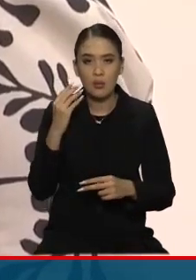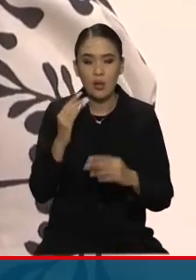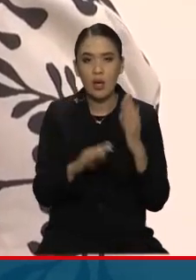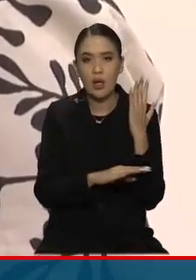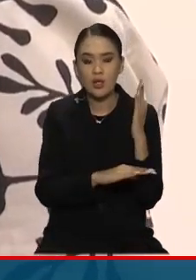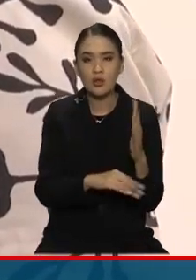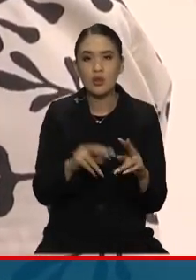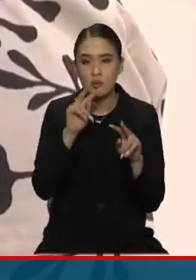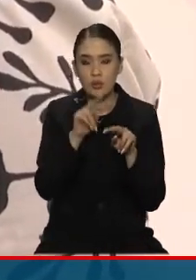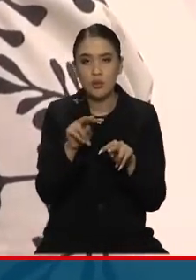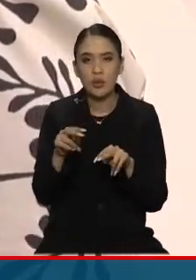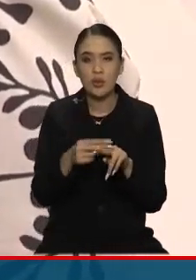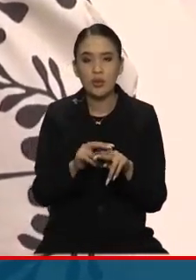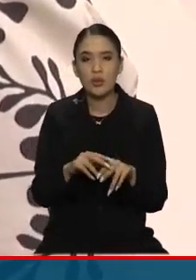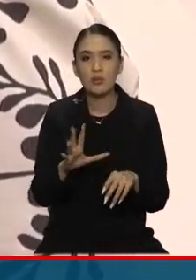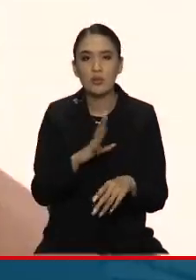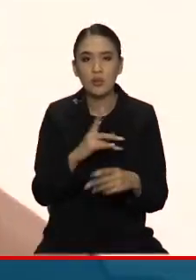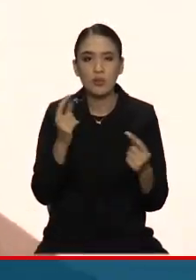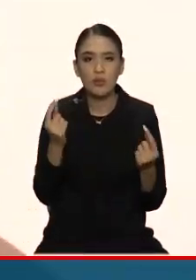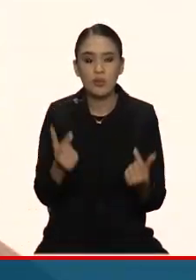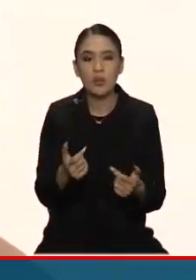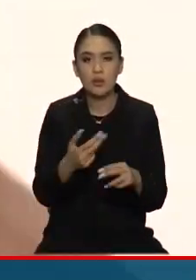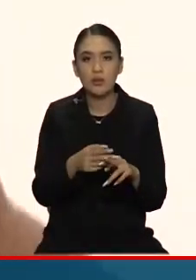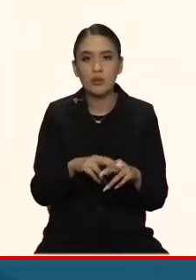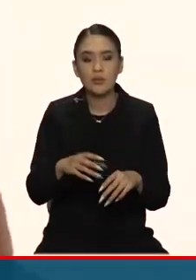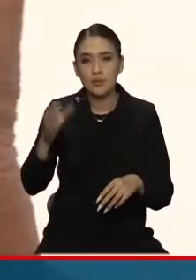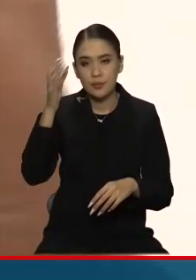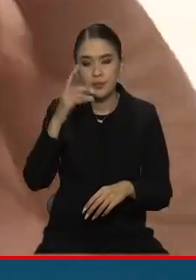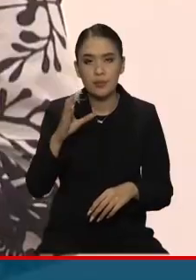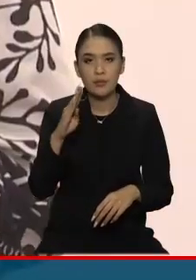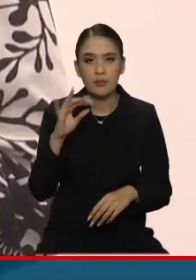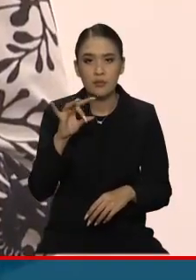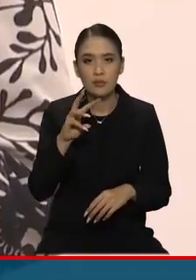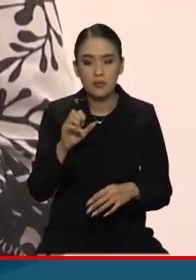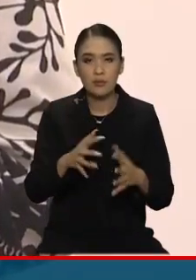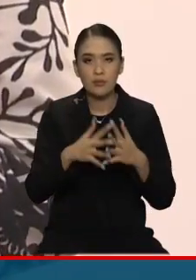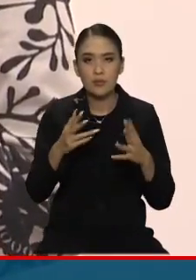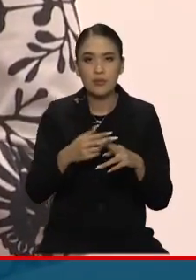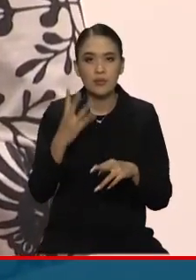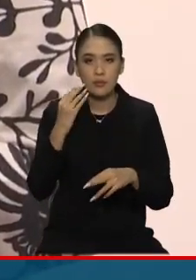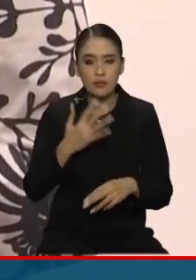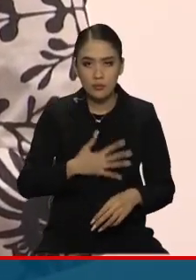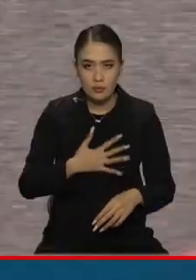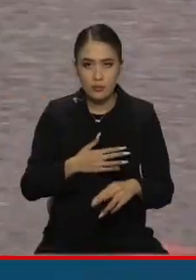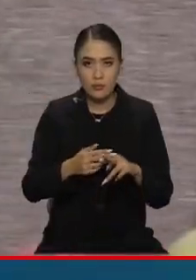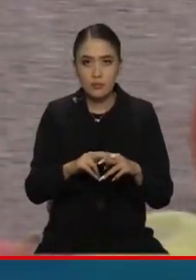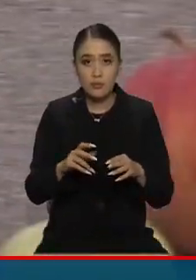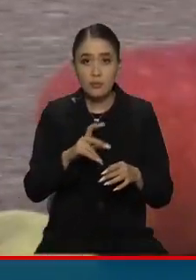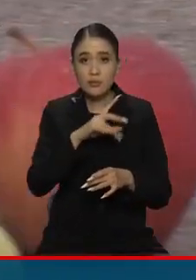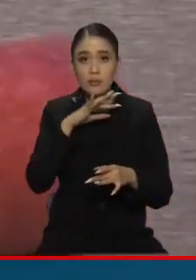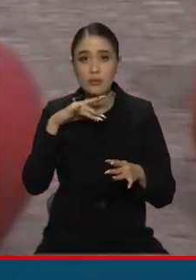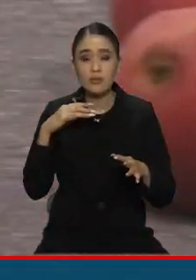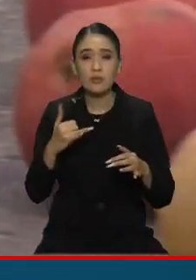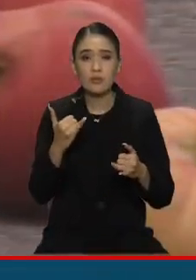көңіл бөлетін тараптың сиреуі себеп дейді ғалымдар. Себебі фермерлердің басым бөлігі алманы сапасын емес, көлеміне қарап өсіретін